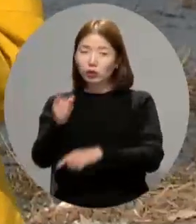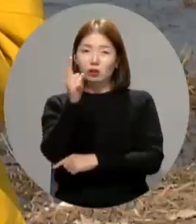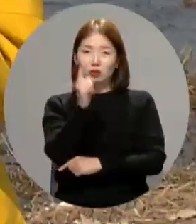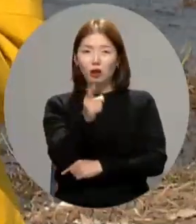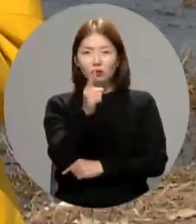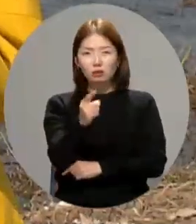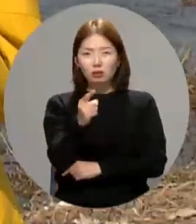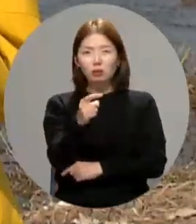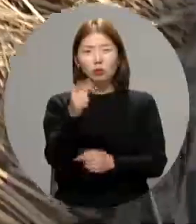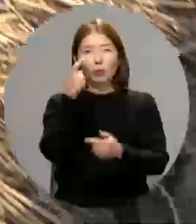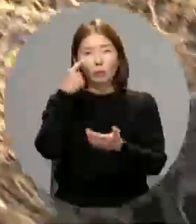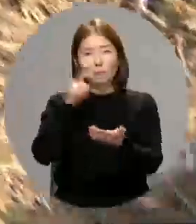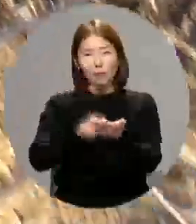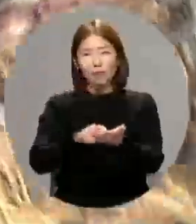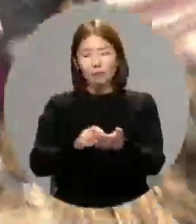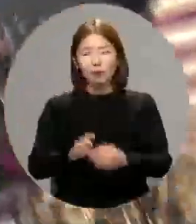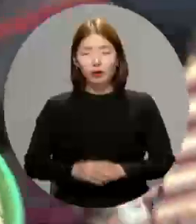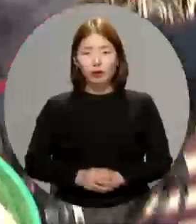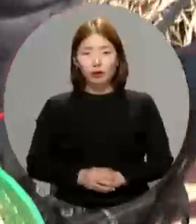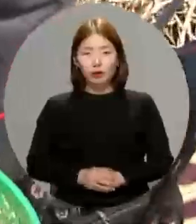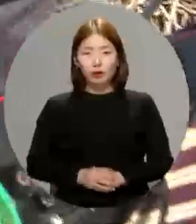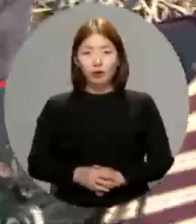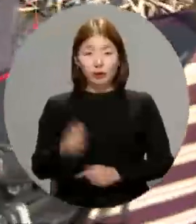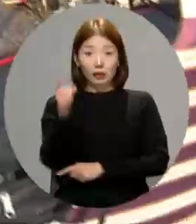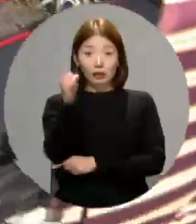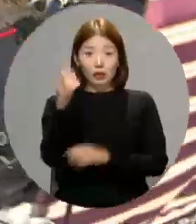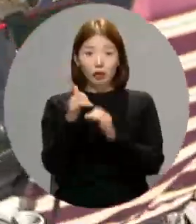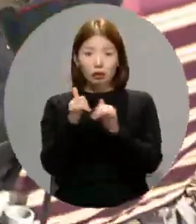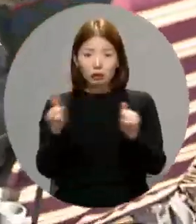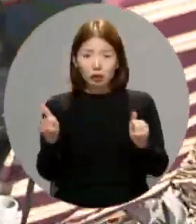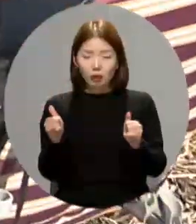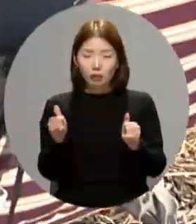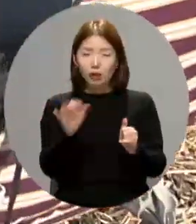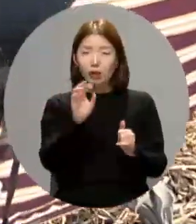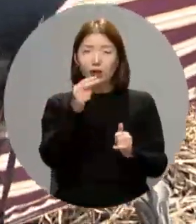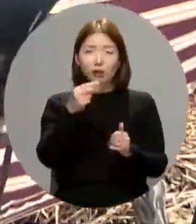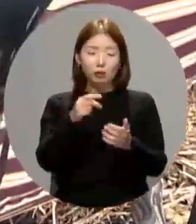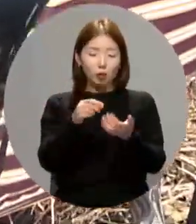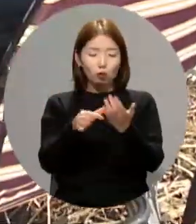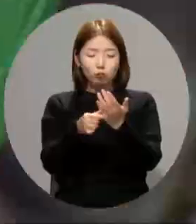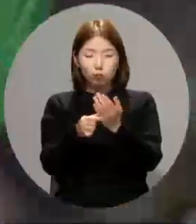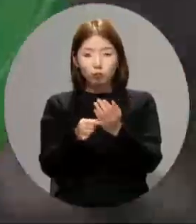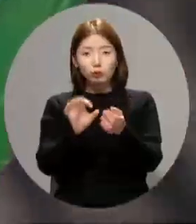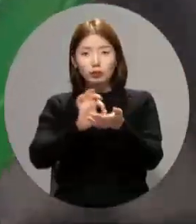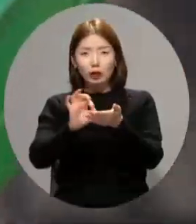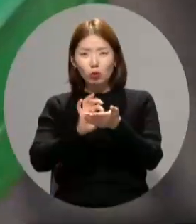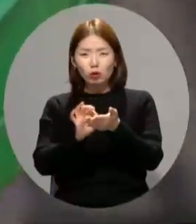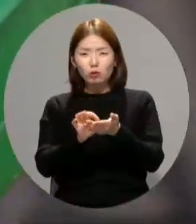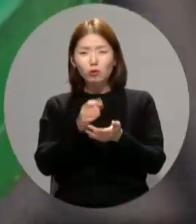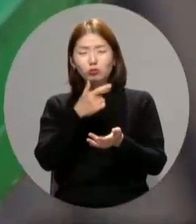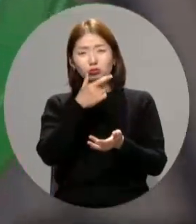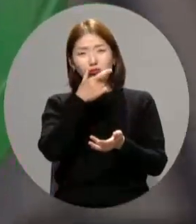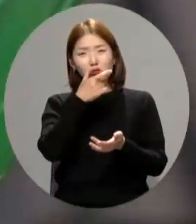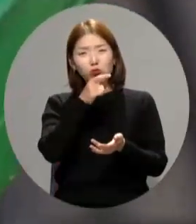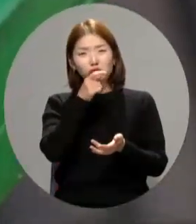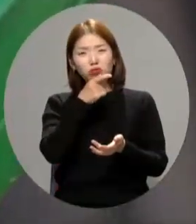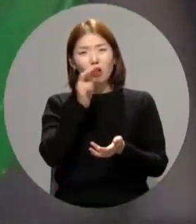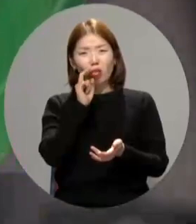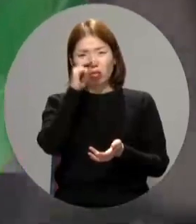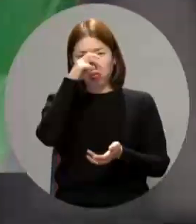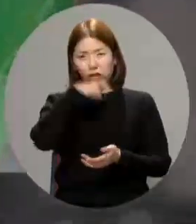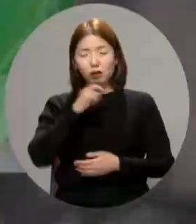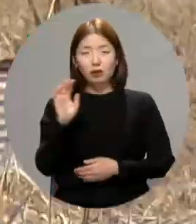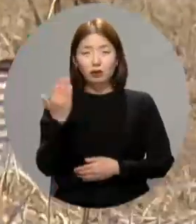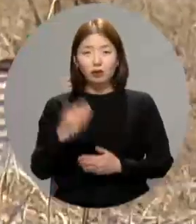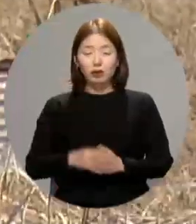낚시용품을 발견할 수 있습니다. 낚시객들이 떡밥과 어분을 미끼로 쓰면서 수질이 오염되는 문제는 주지의